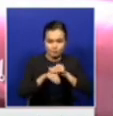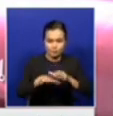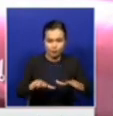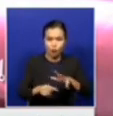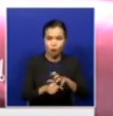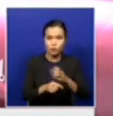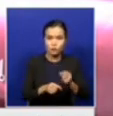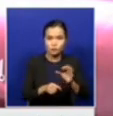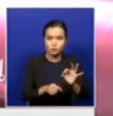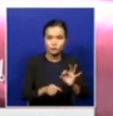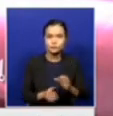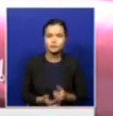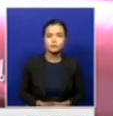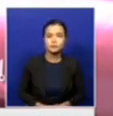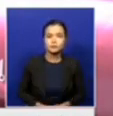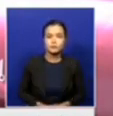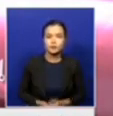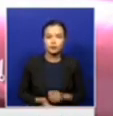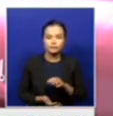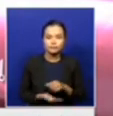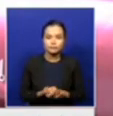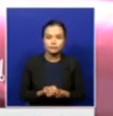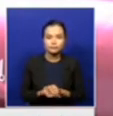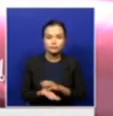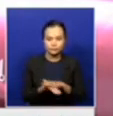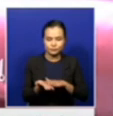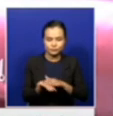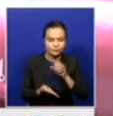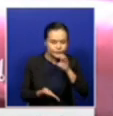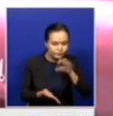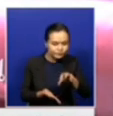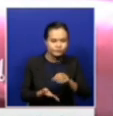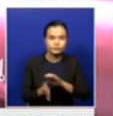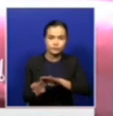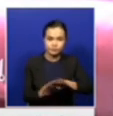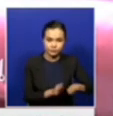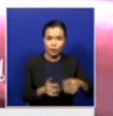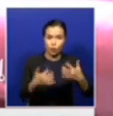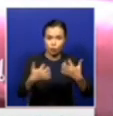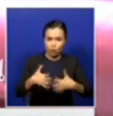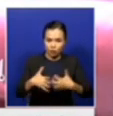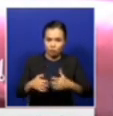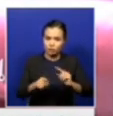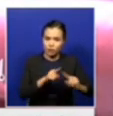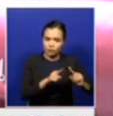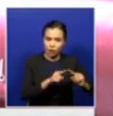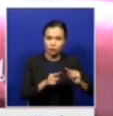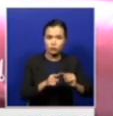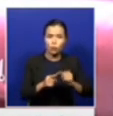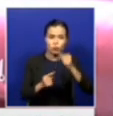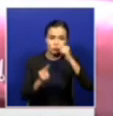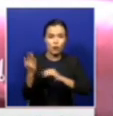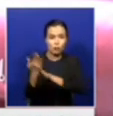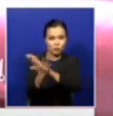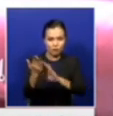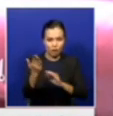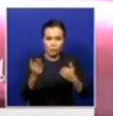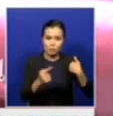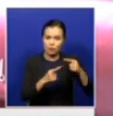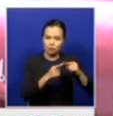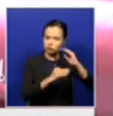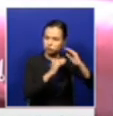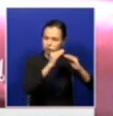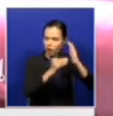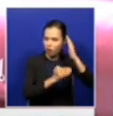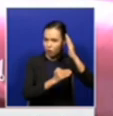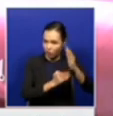ย ขอไปครับอันจะทำให้อุตสาหกรรมหลายอย่างของประเทศไทยนั้นถือว่ามีอนาคตน